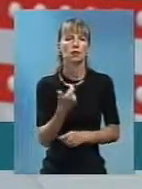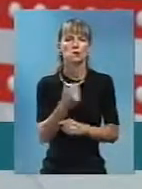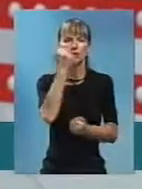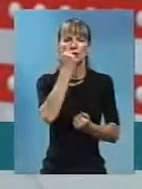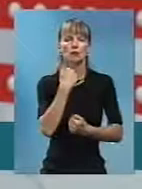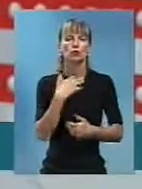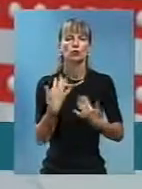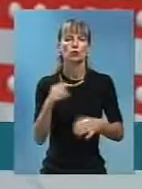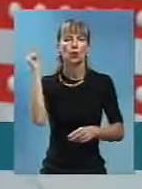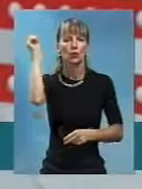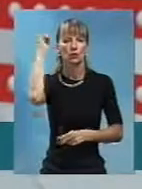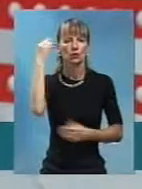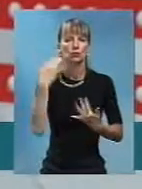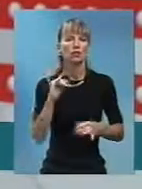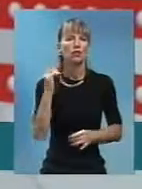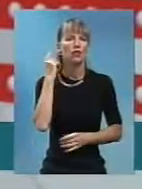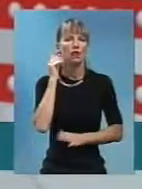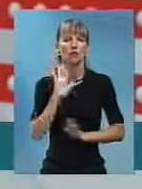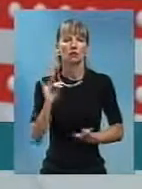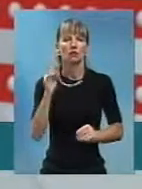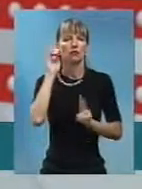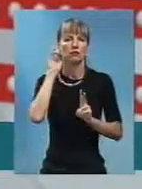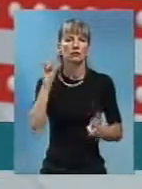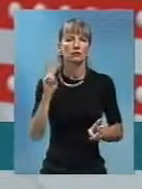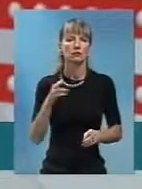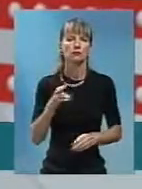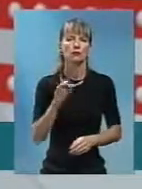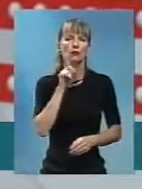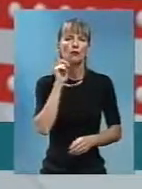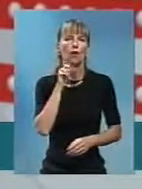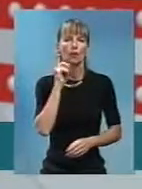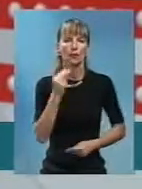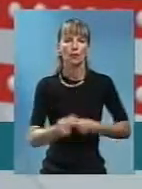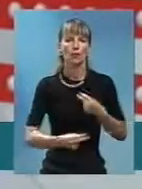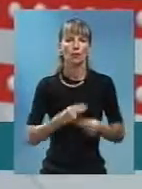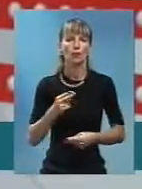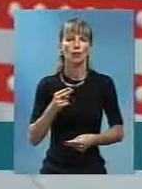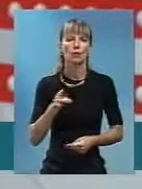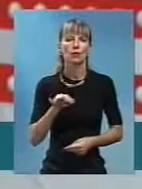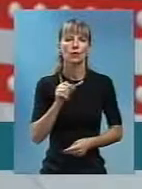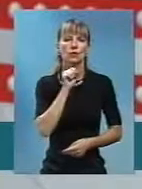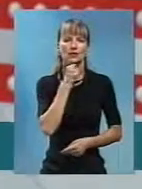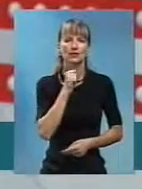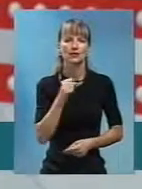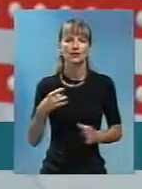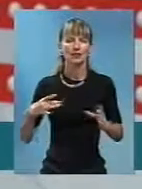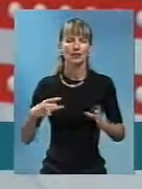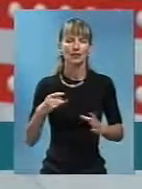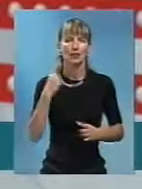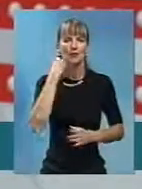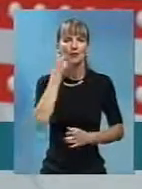вдячні, ми вже стільки вчилися, і не чули, і не знали. Я про нове, про молоде покоління, про діда з кавуном, про бабцю з торбами,